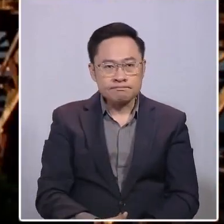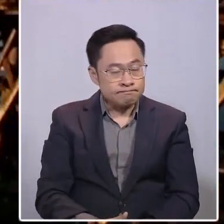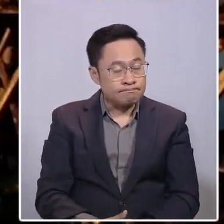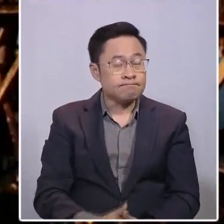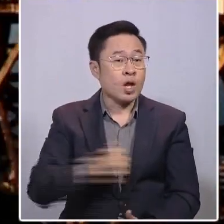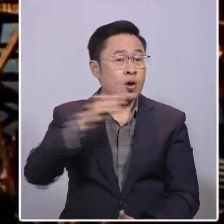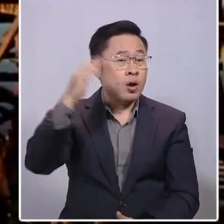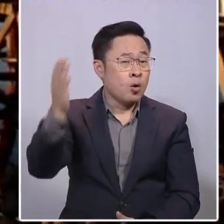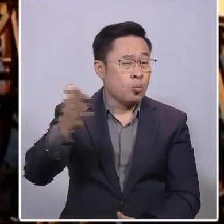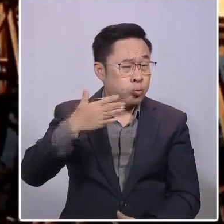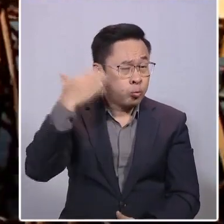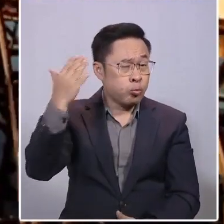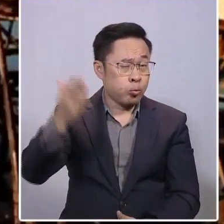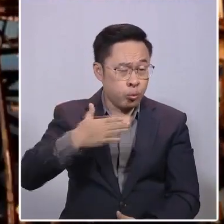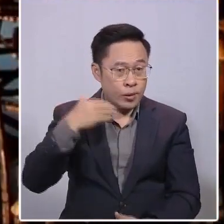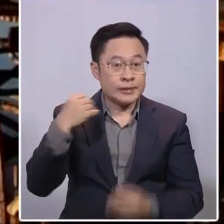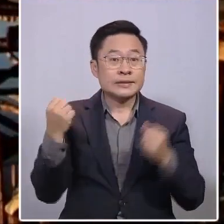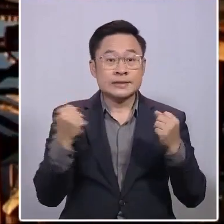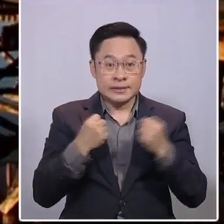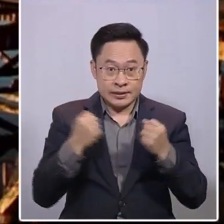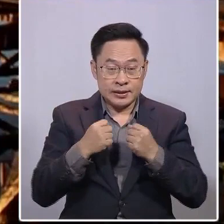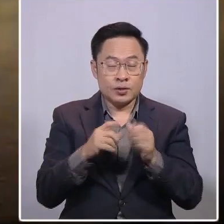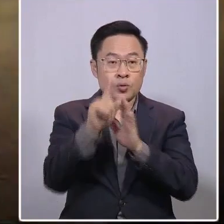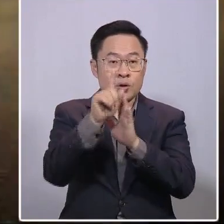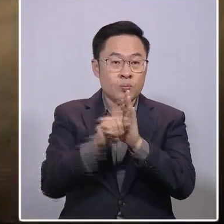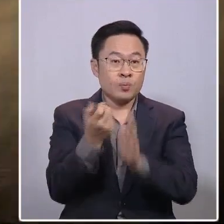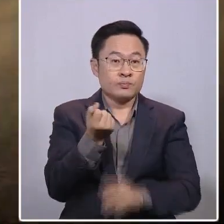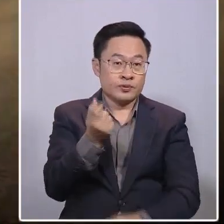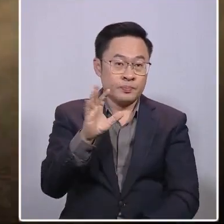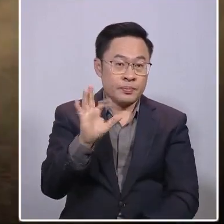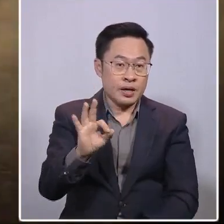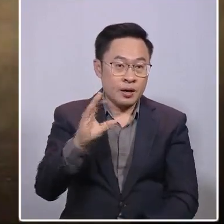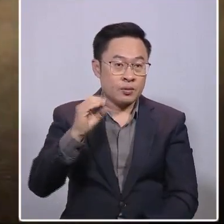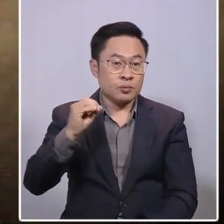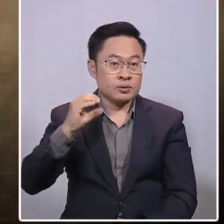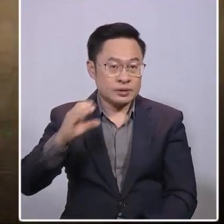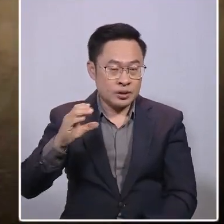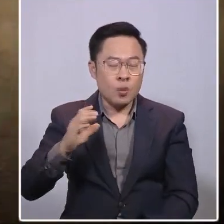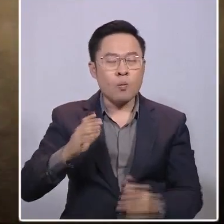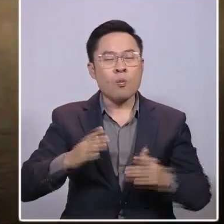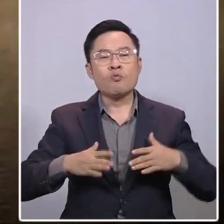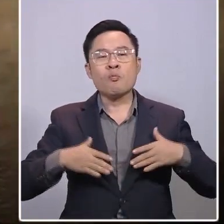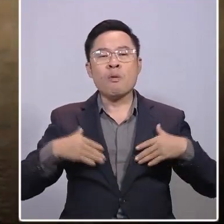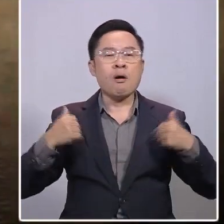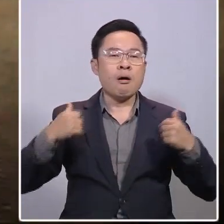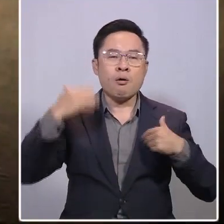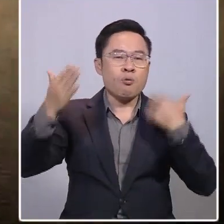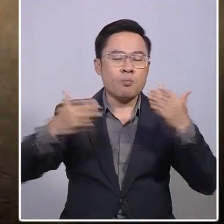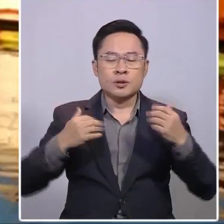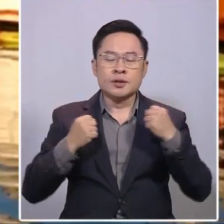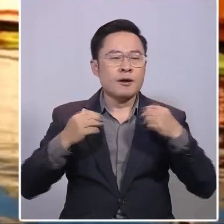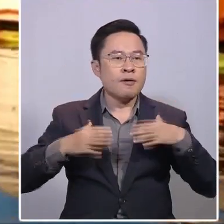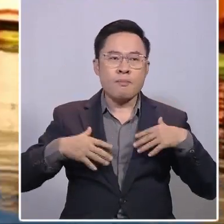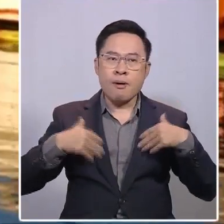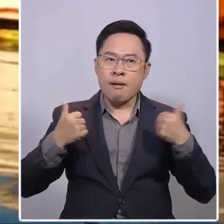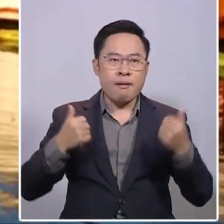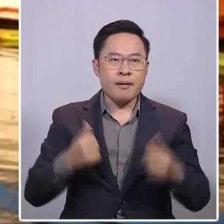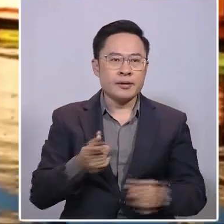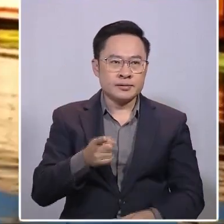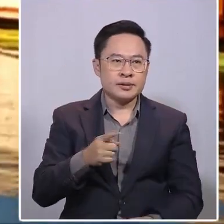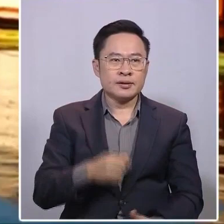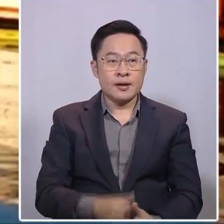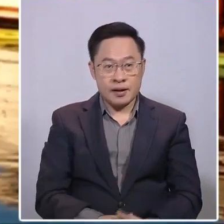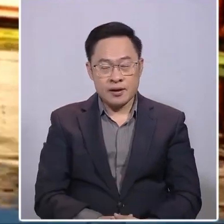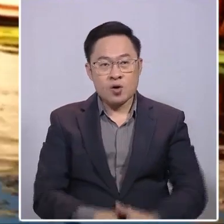อเช้า ที่ สังขละบุรี19องศาคุณหน่อยแน ่โอ้โหสดชื่นเลย บรรยากาศดีมากๆนะครับท่ามกลางอากาศที่เย็นสบาย